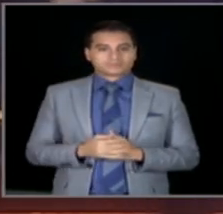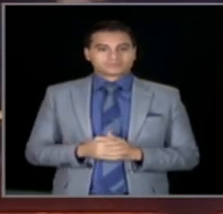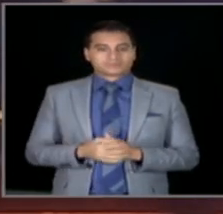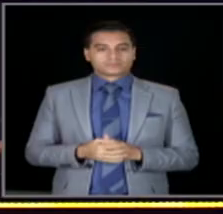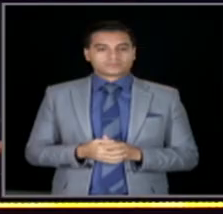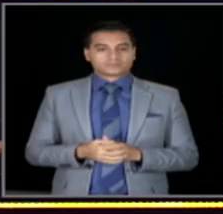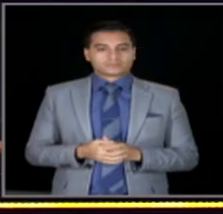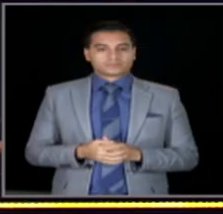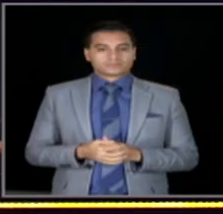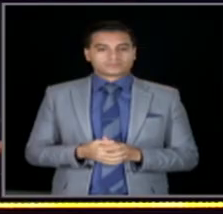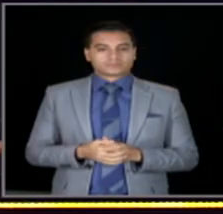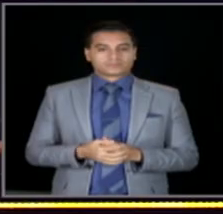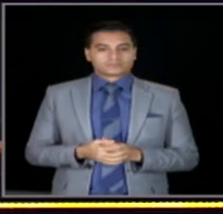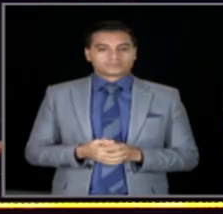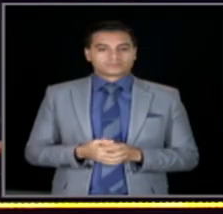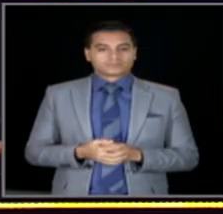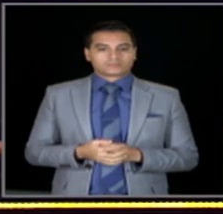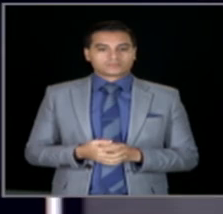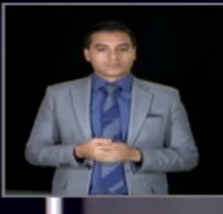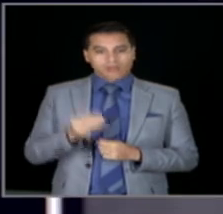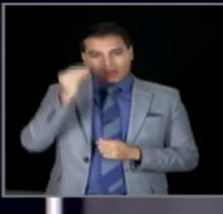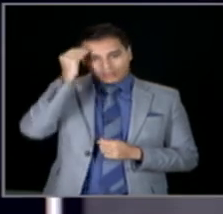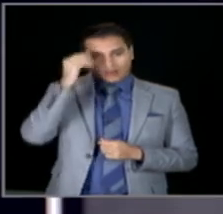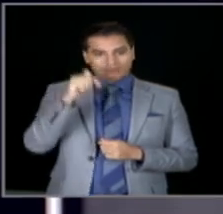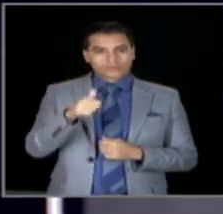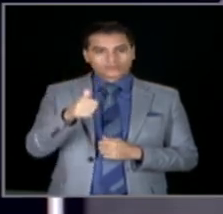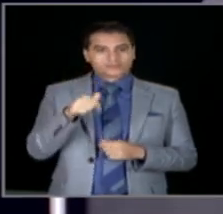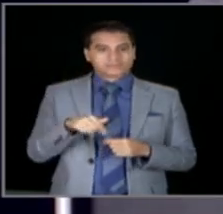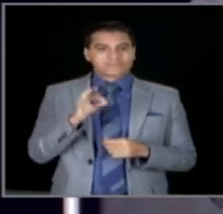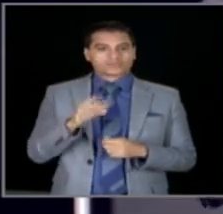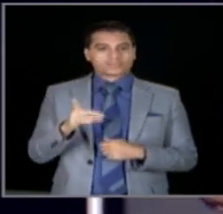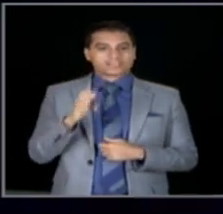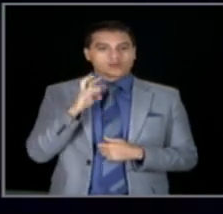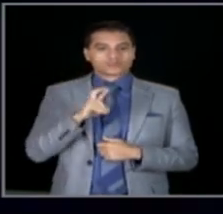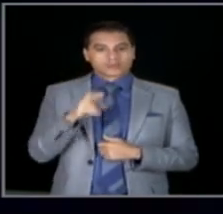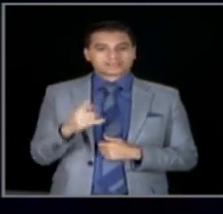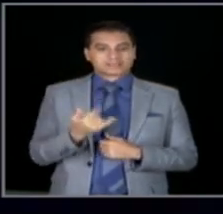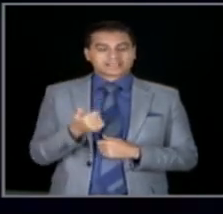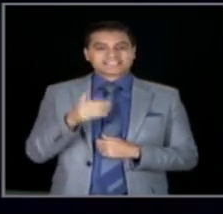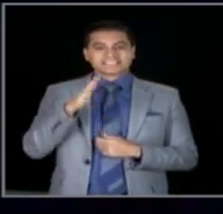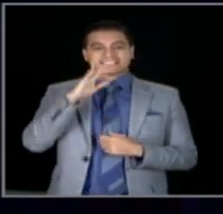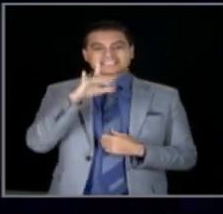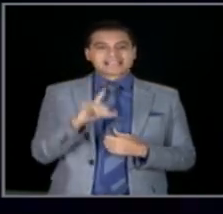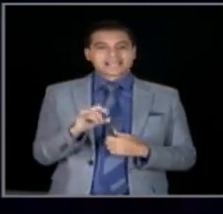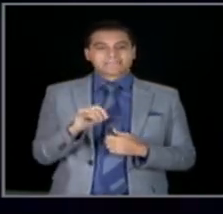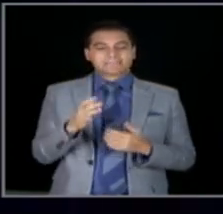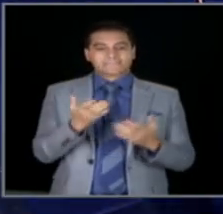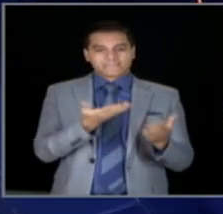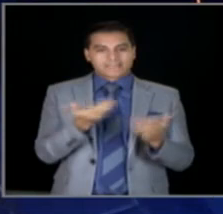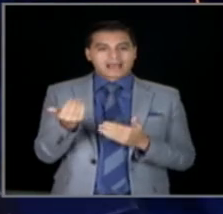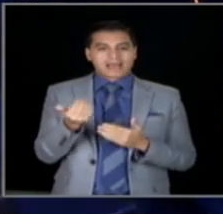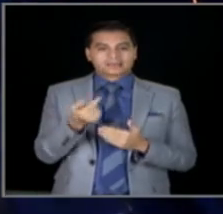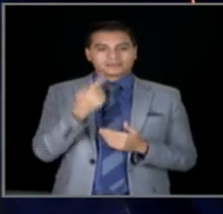شجرة البؤس. خلاص خلاص هتعرف دلوقتي. السؤال ده مفروض يتجاوب. يا سليم، عايزين إسلام ينضم لينا من